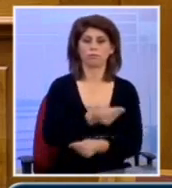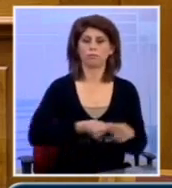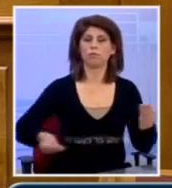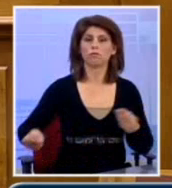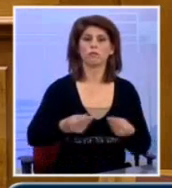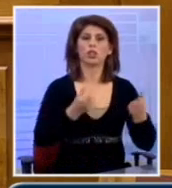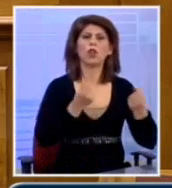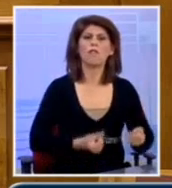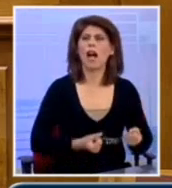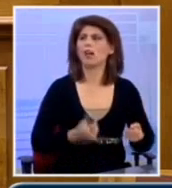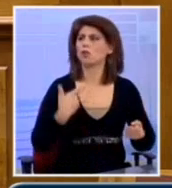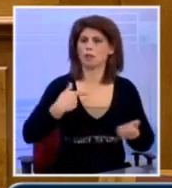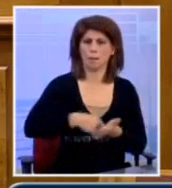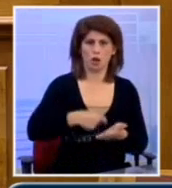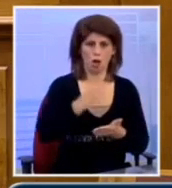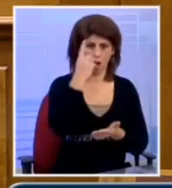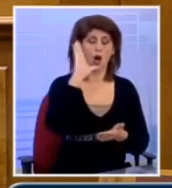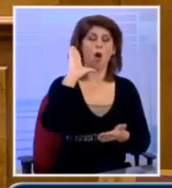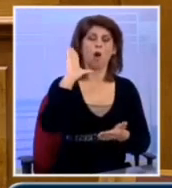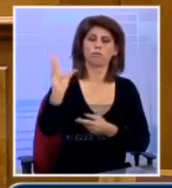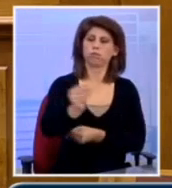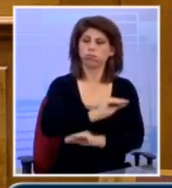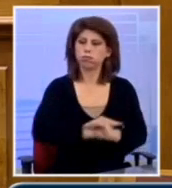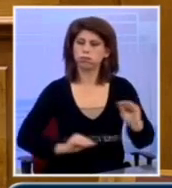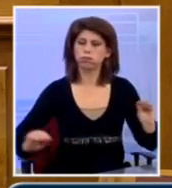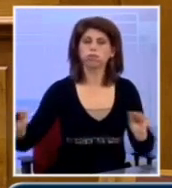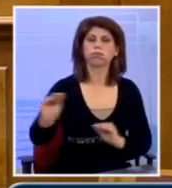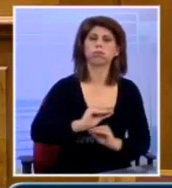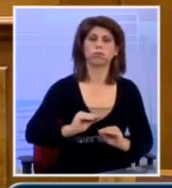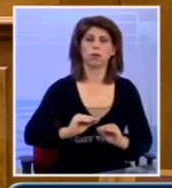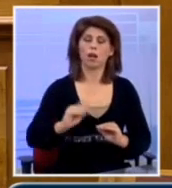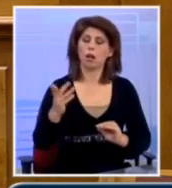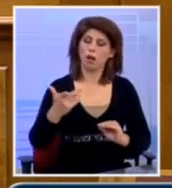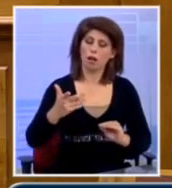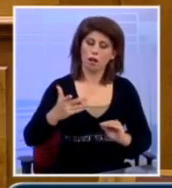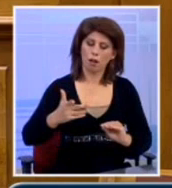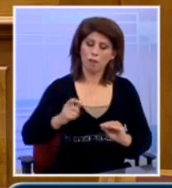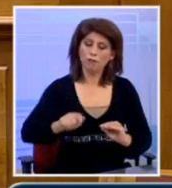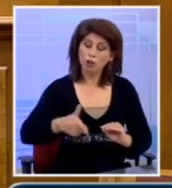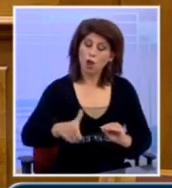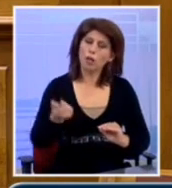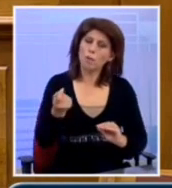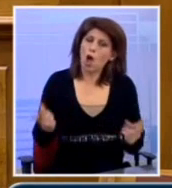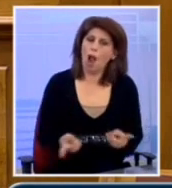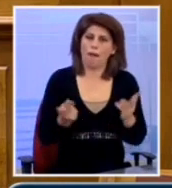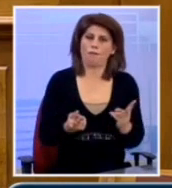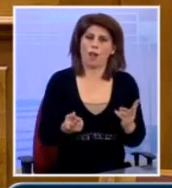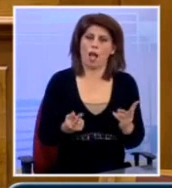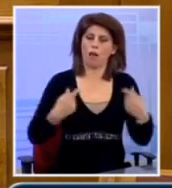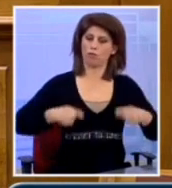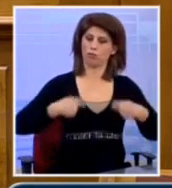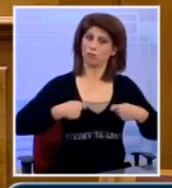βάρη και τα εισοδήματα υπέρ των κατώτερων στρωμάτων. Μεταρρυθμίσεις για τη δημιουργία ενός